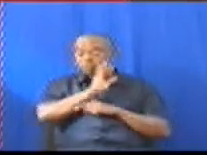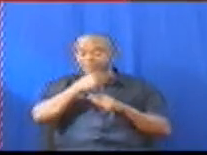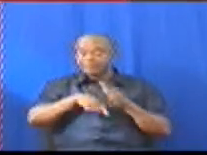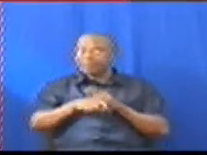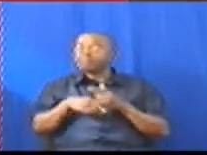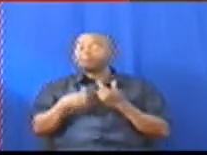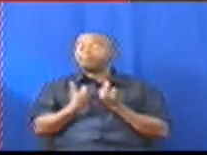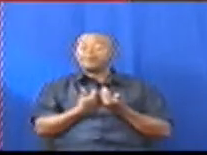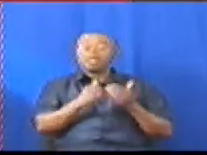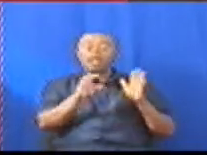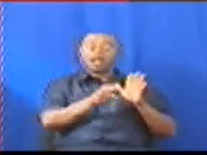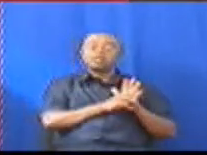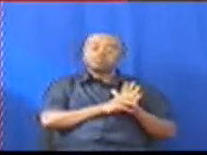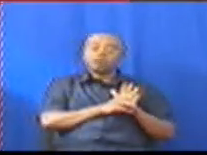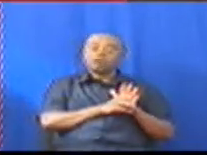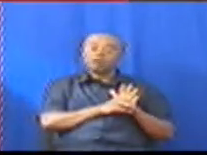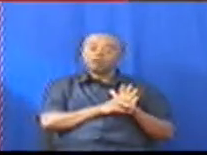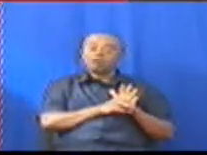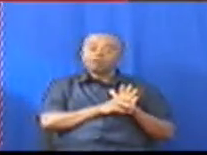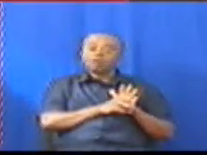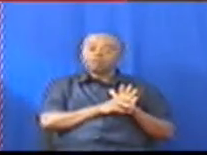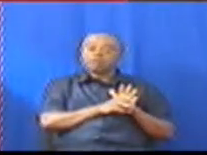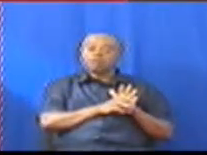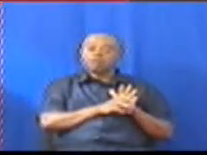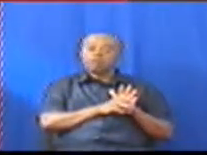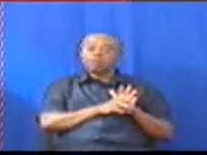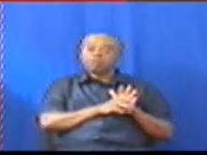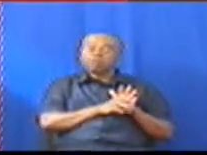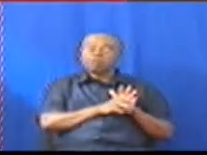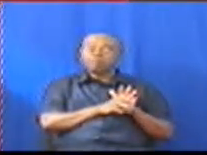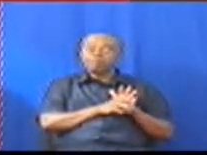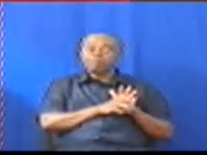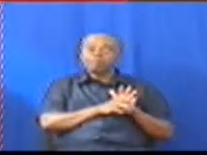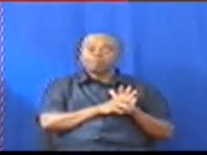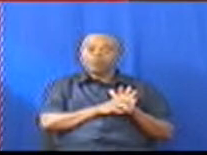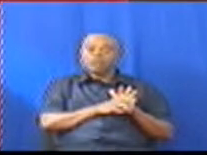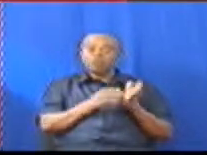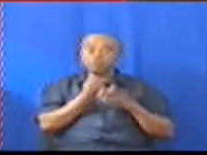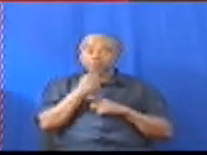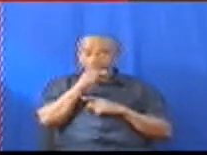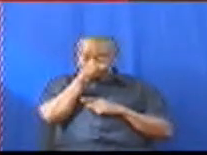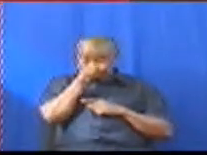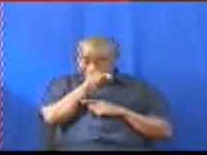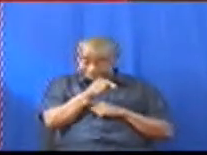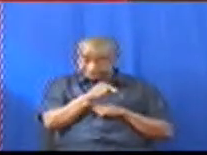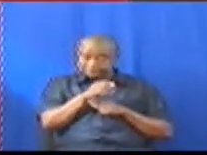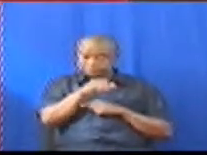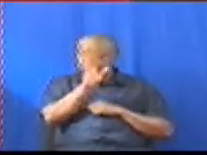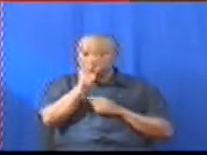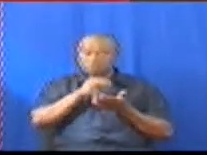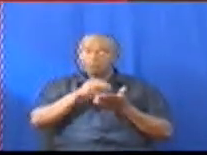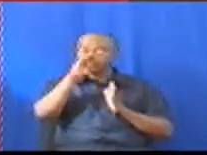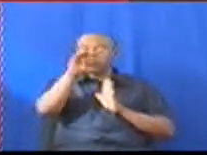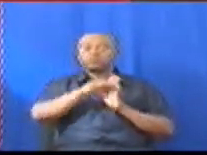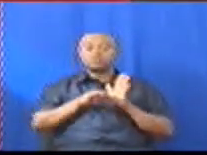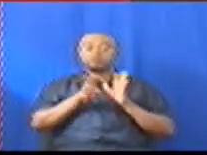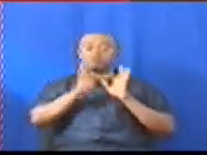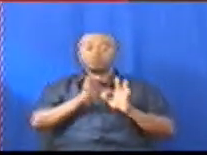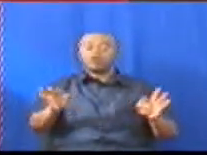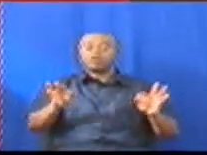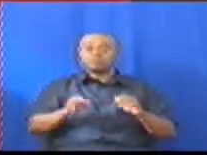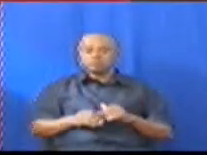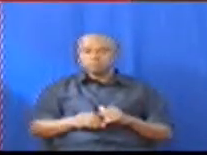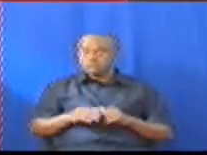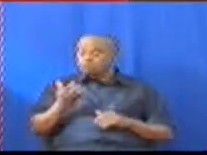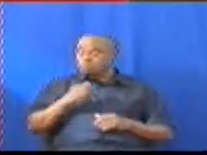wala kukiuka kwa namna yoyote katiba yetu ya Jamhuri ya Muungano wa Tanzania, isipokuwa inaweka utaratibu bora.